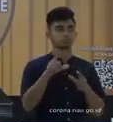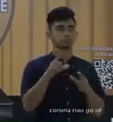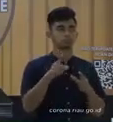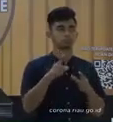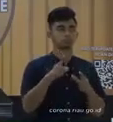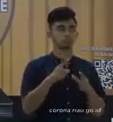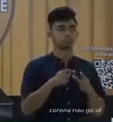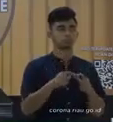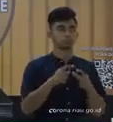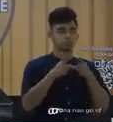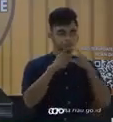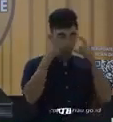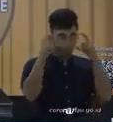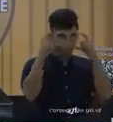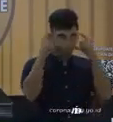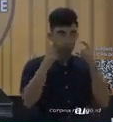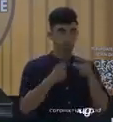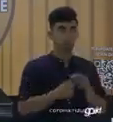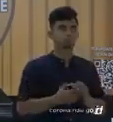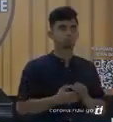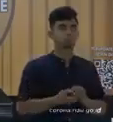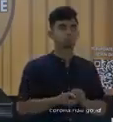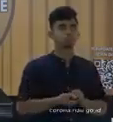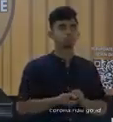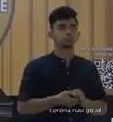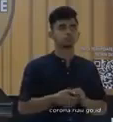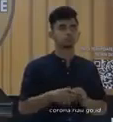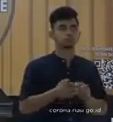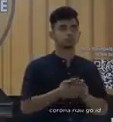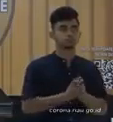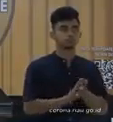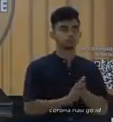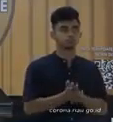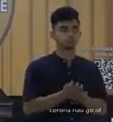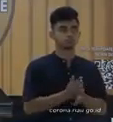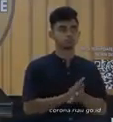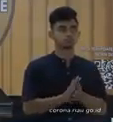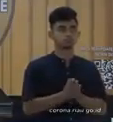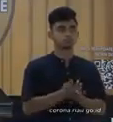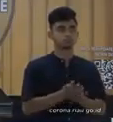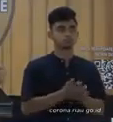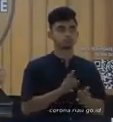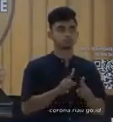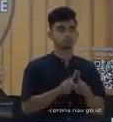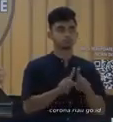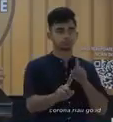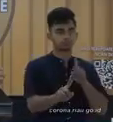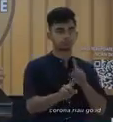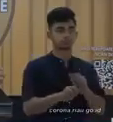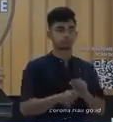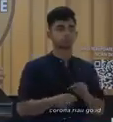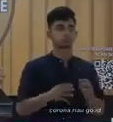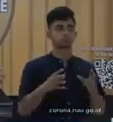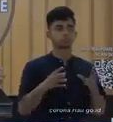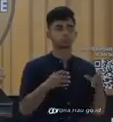Kemana-mana pakai masker. Sering-sering cuci tangan. Hindari kerumunan. Cukup 3 itu aja.